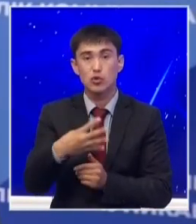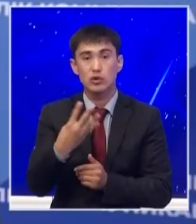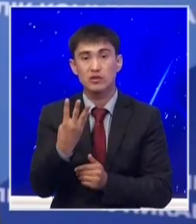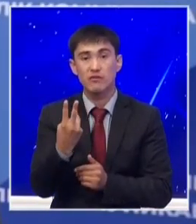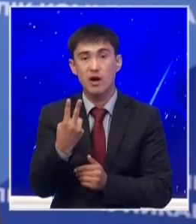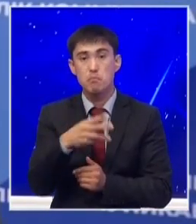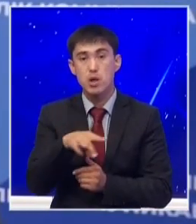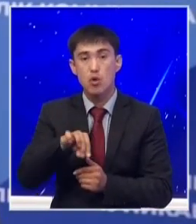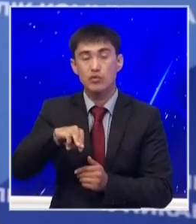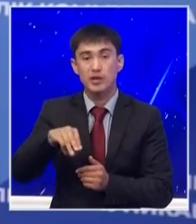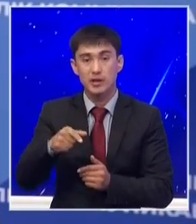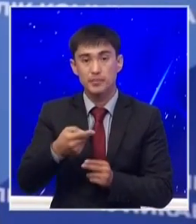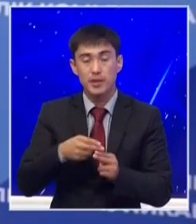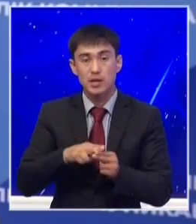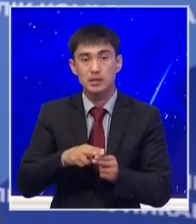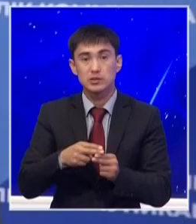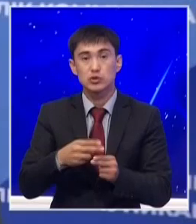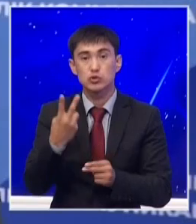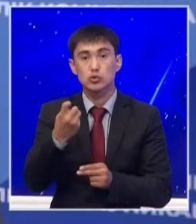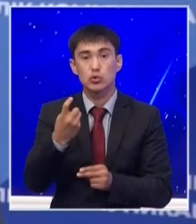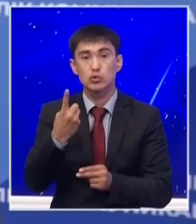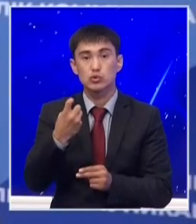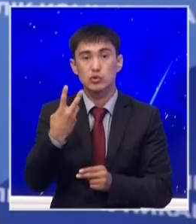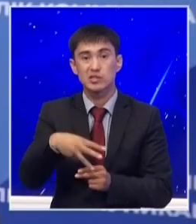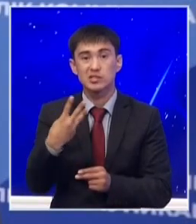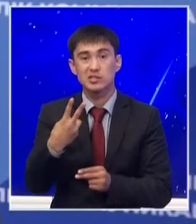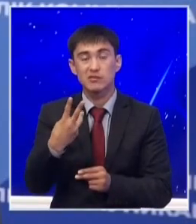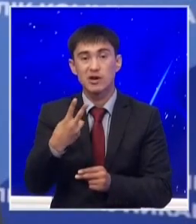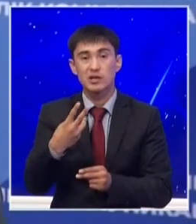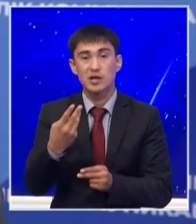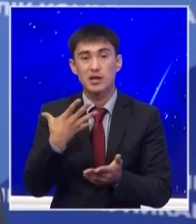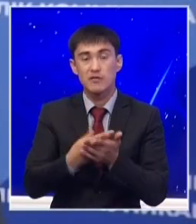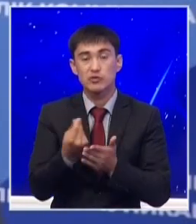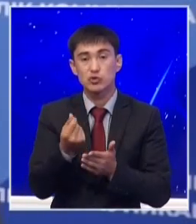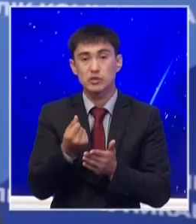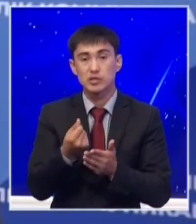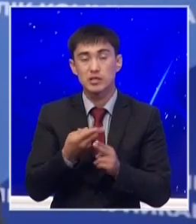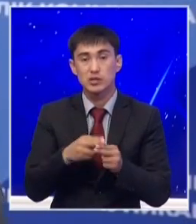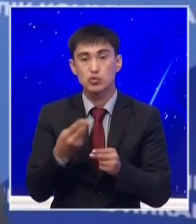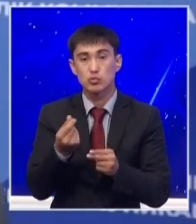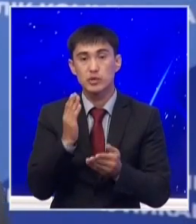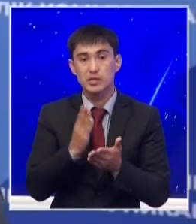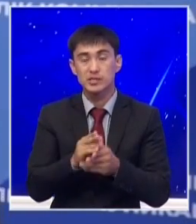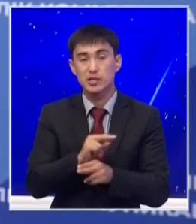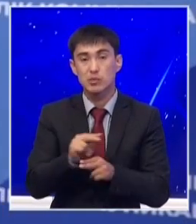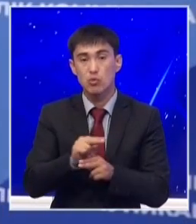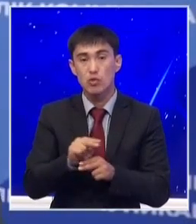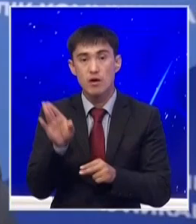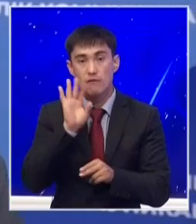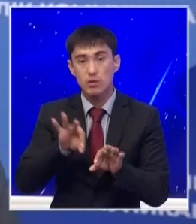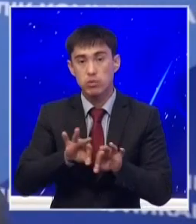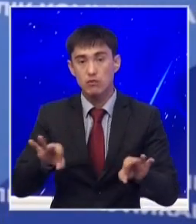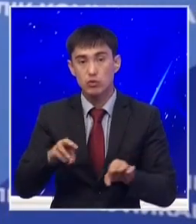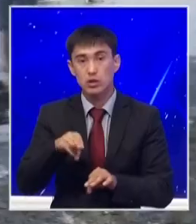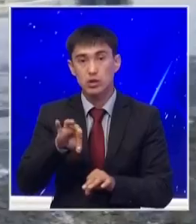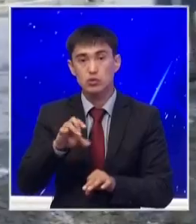миллиона бюджетных средств. Более 130 миллионов тенге – это инвестиционные средства. Из этой суммы предусмотрен ремонт сетей и водопроводов в